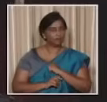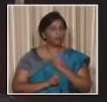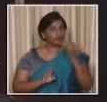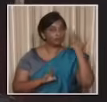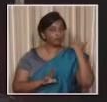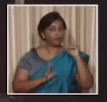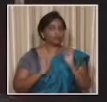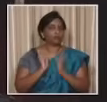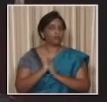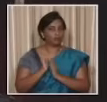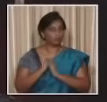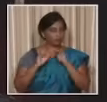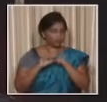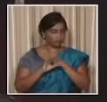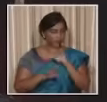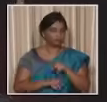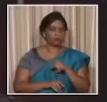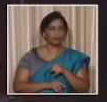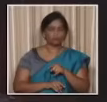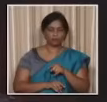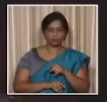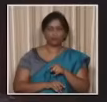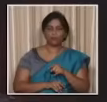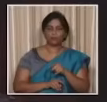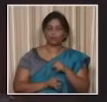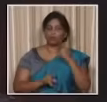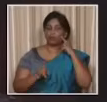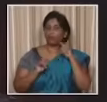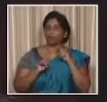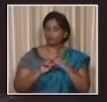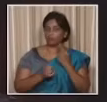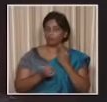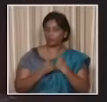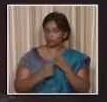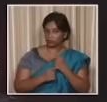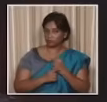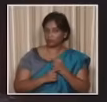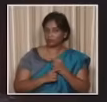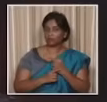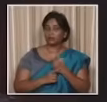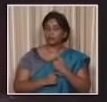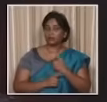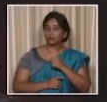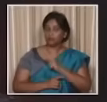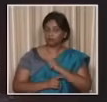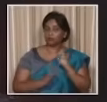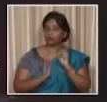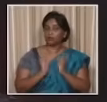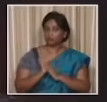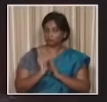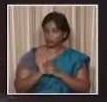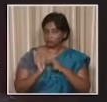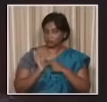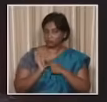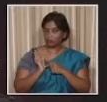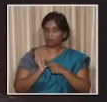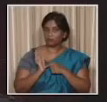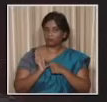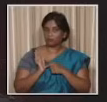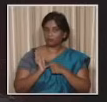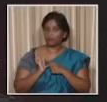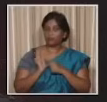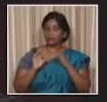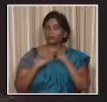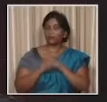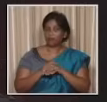එදා කමිටුවක් පත් කරා මේ කාරණාව විමසන්න මම කැමතියි මේ කමිටුව